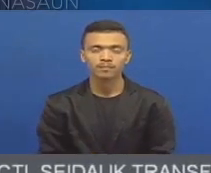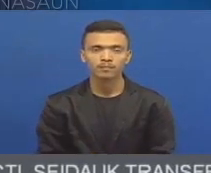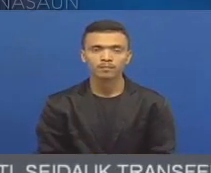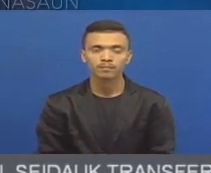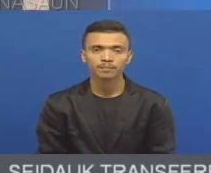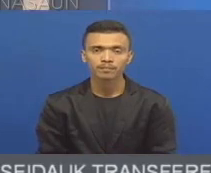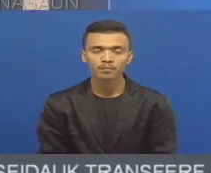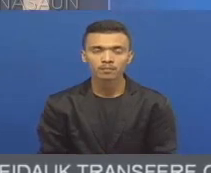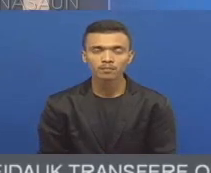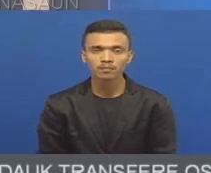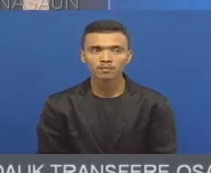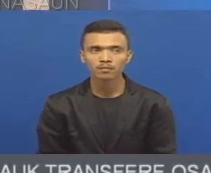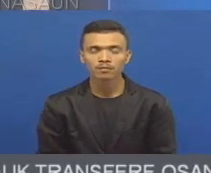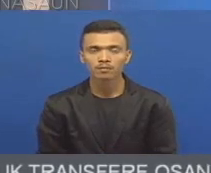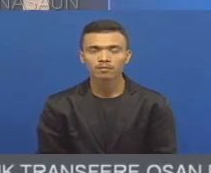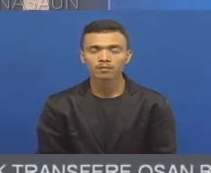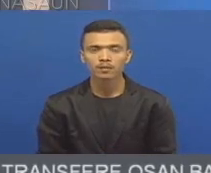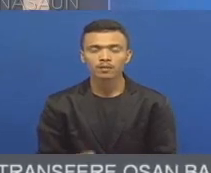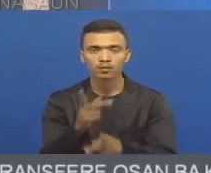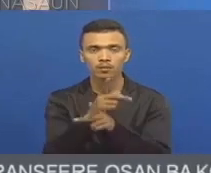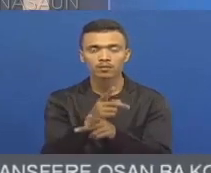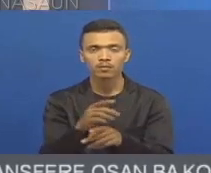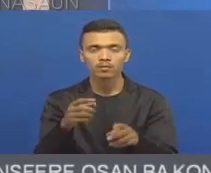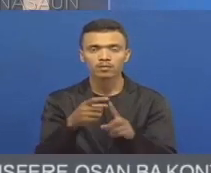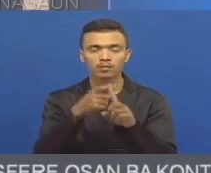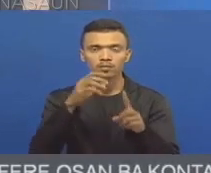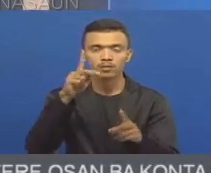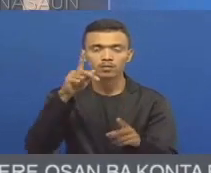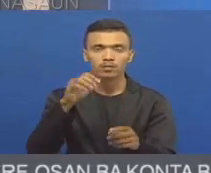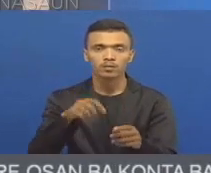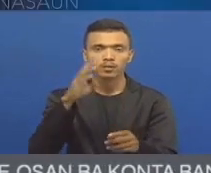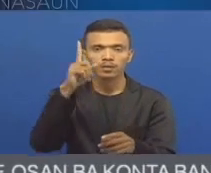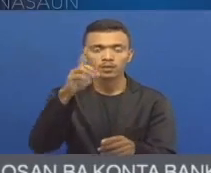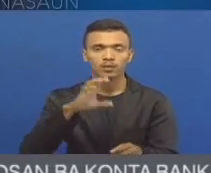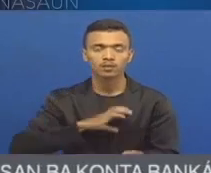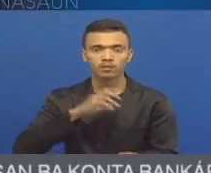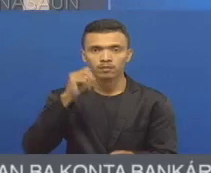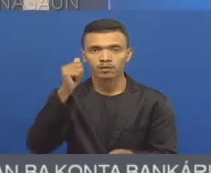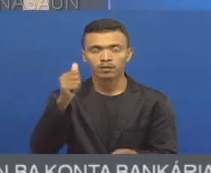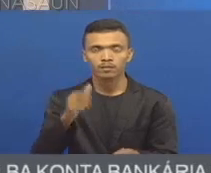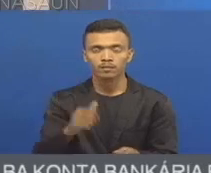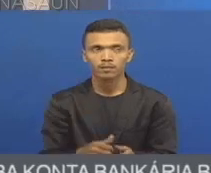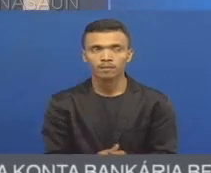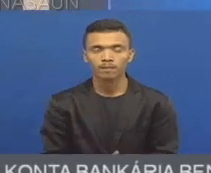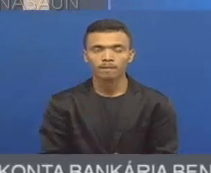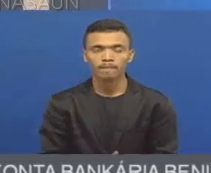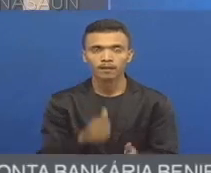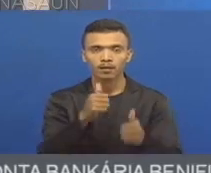uma mahon ma tu pues dire hus foku pers no ami da seluk iha kovalima dek atir foku pers